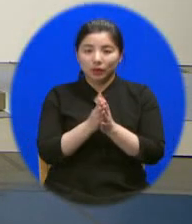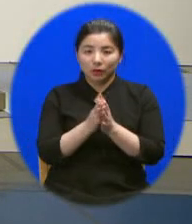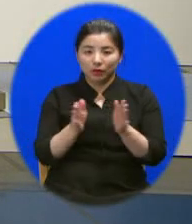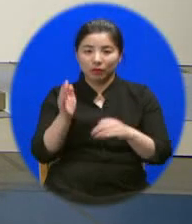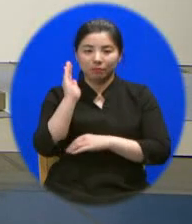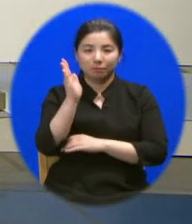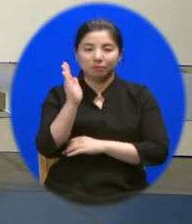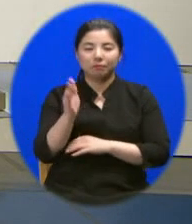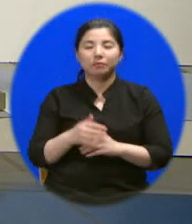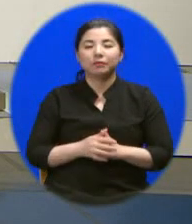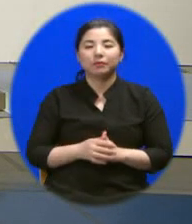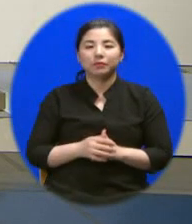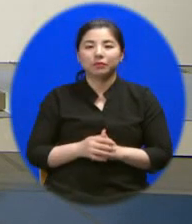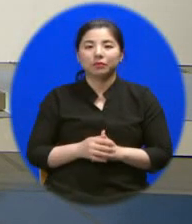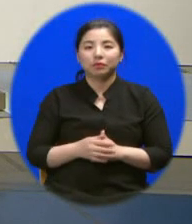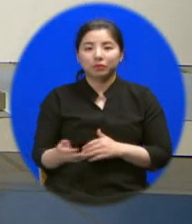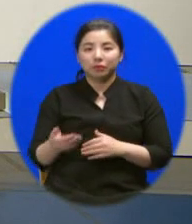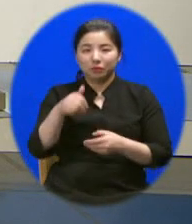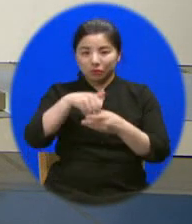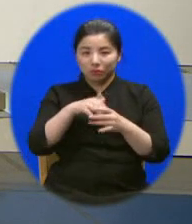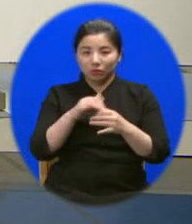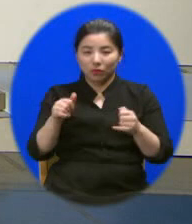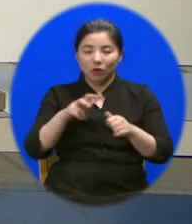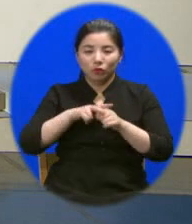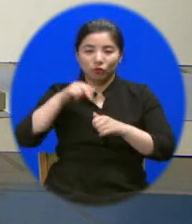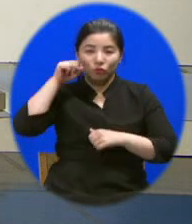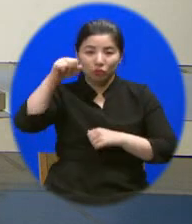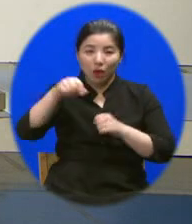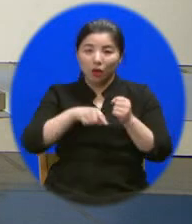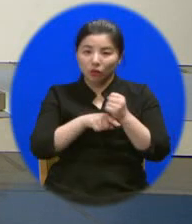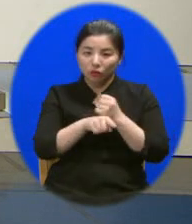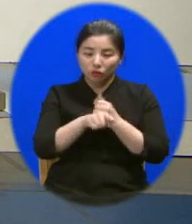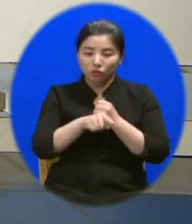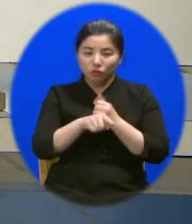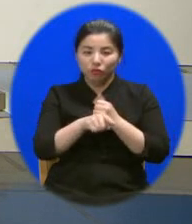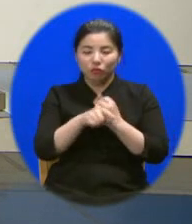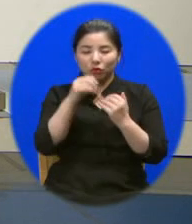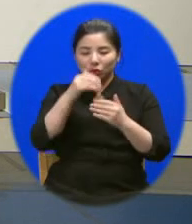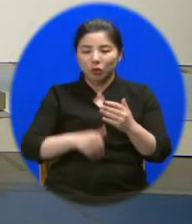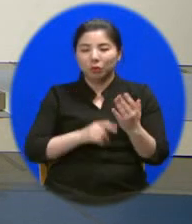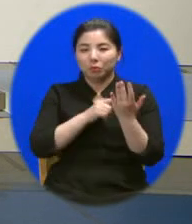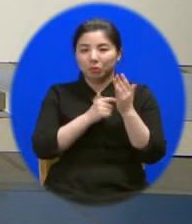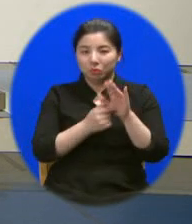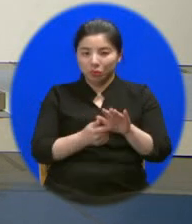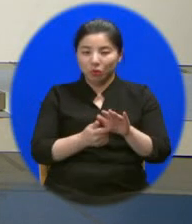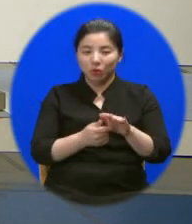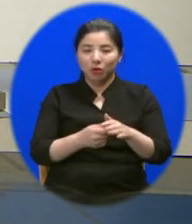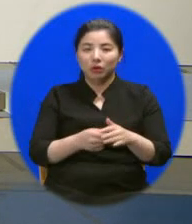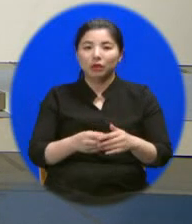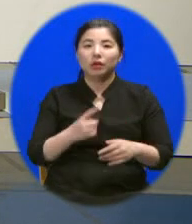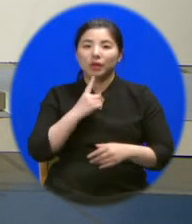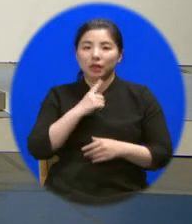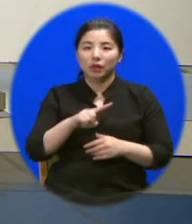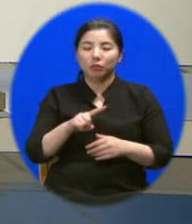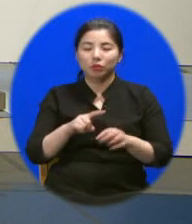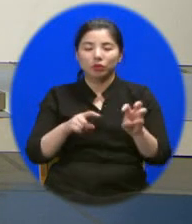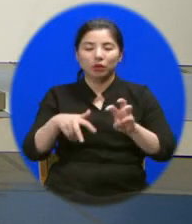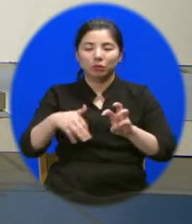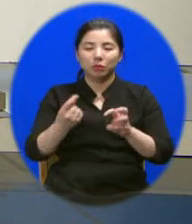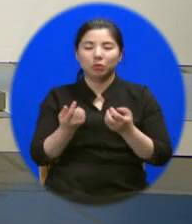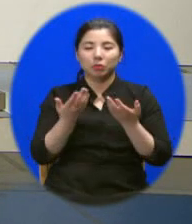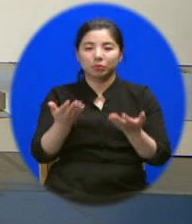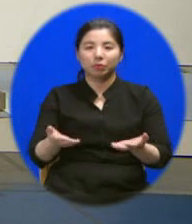진행을 하겠습니다 유권자 여러분께 출마 이후 와 포부를 밝히는 시간 이구요 발언 시간은 각각 1분 30초씩